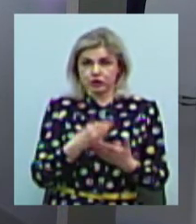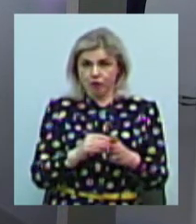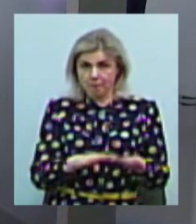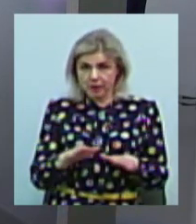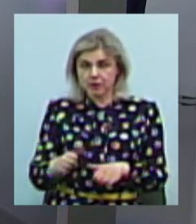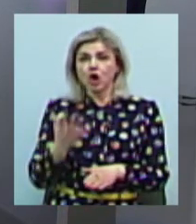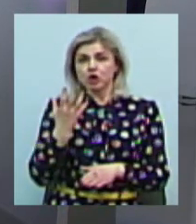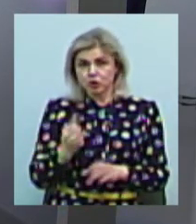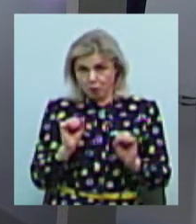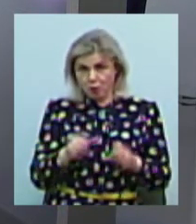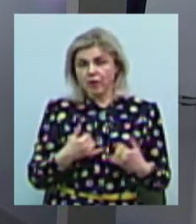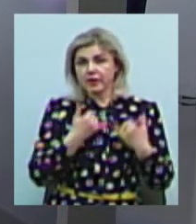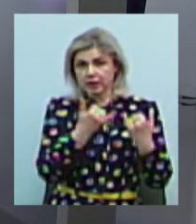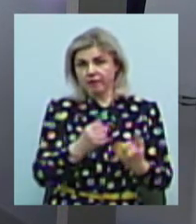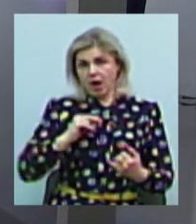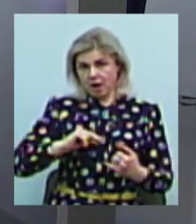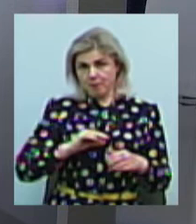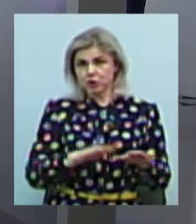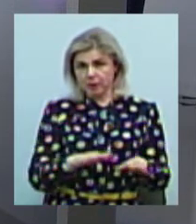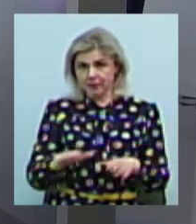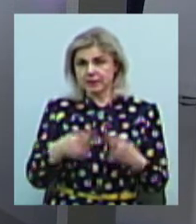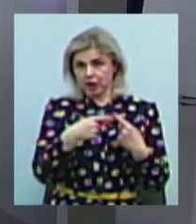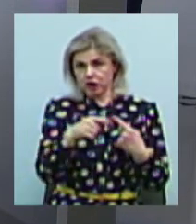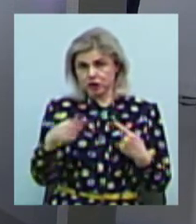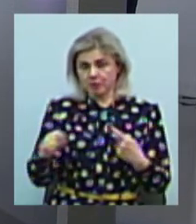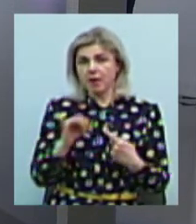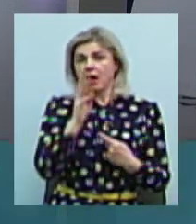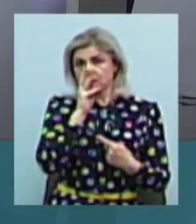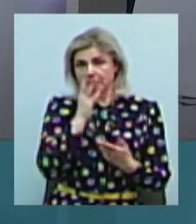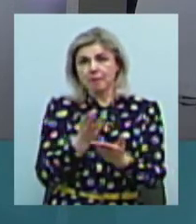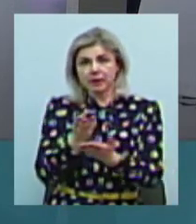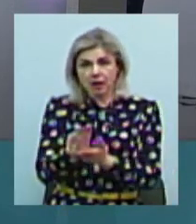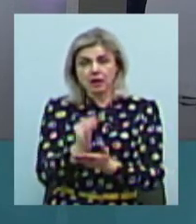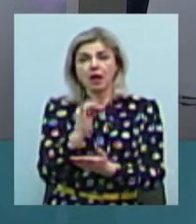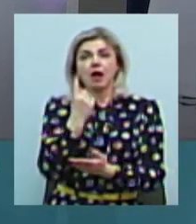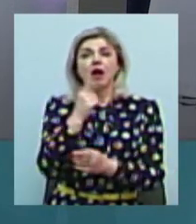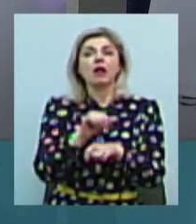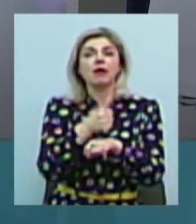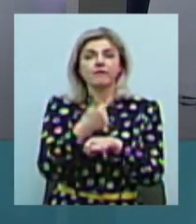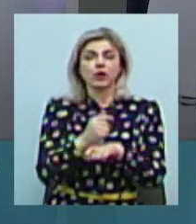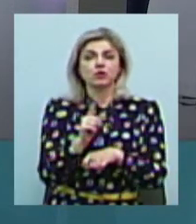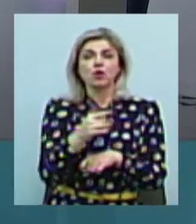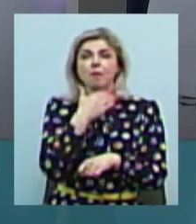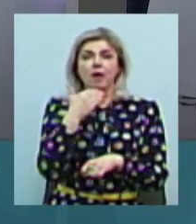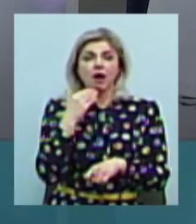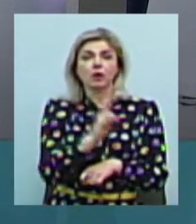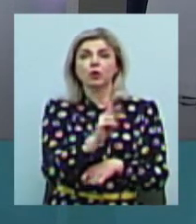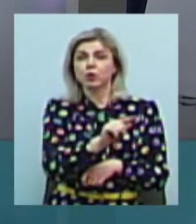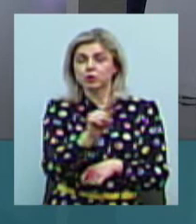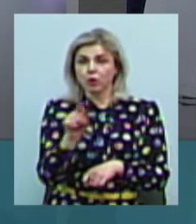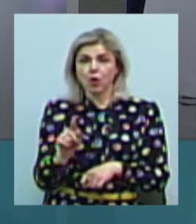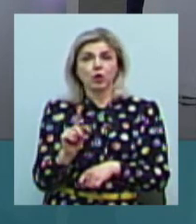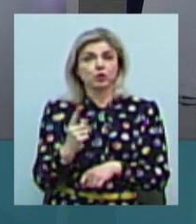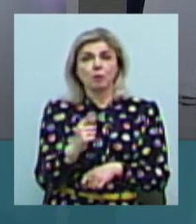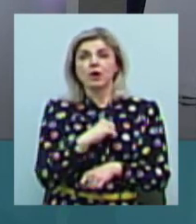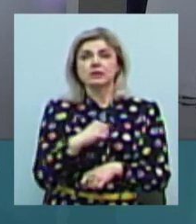можуть зараз надавати робочі місця іншим. Так, платити зарплатню, і саме головне, що багато хто, ну, тому що